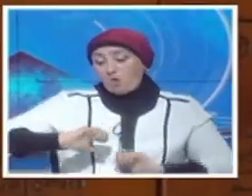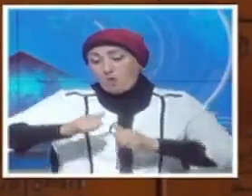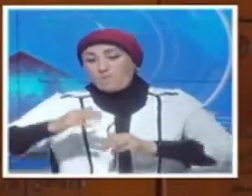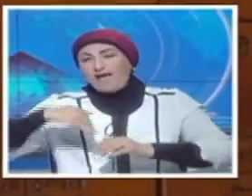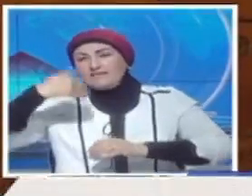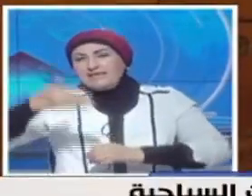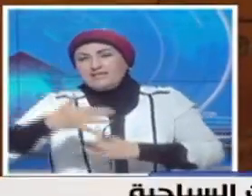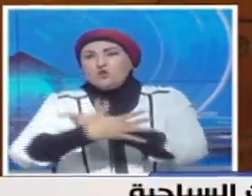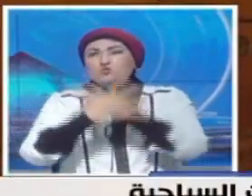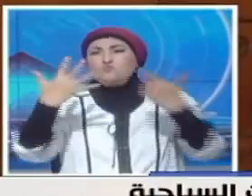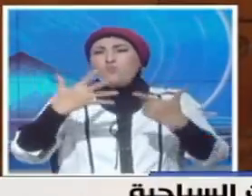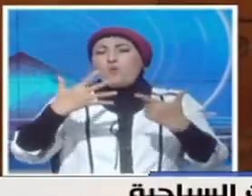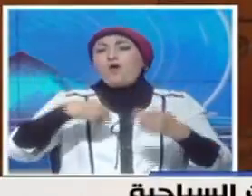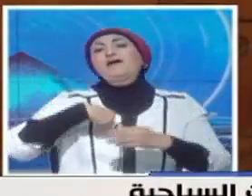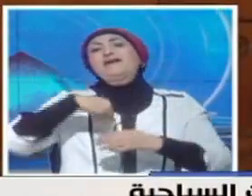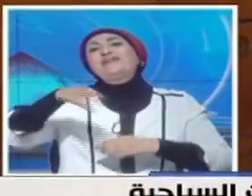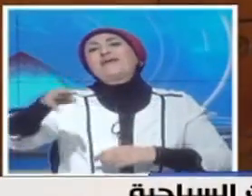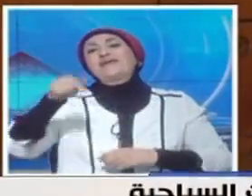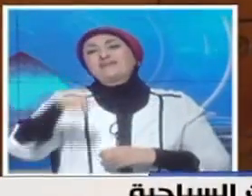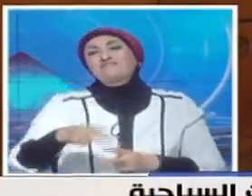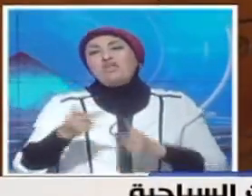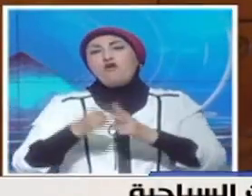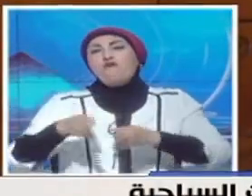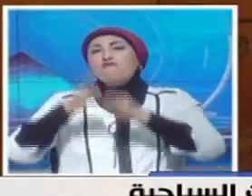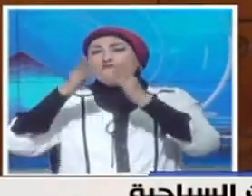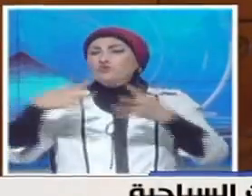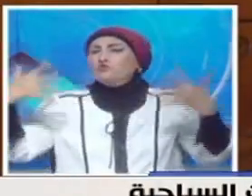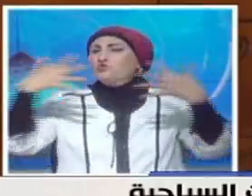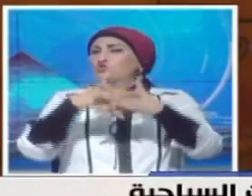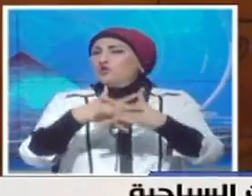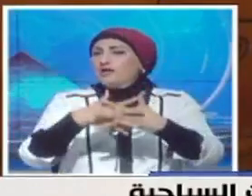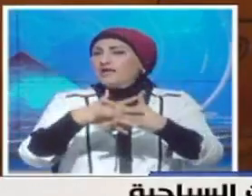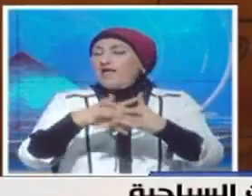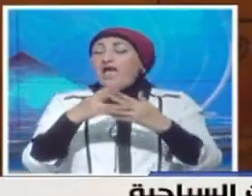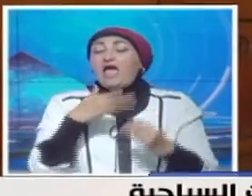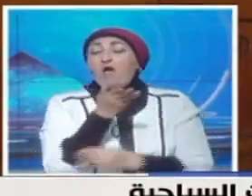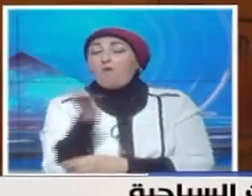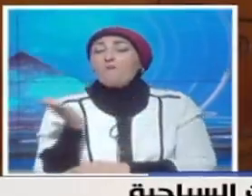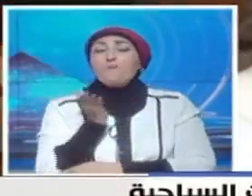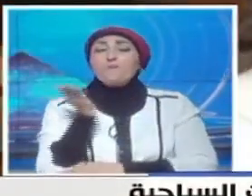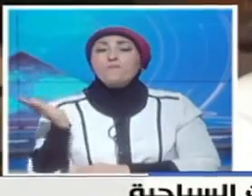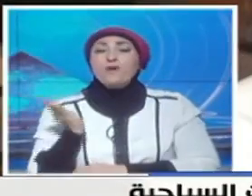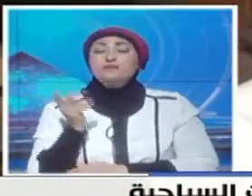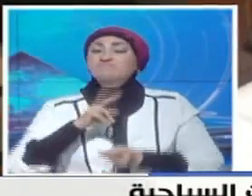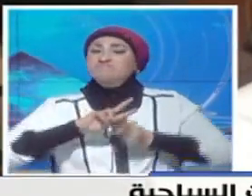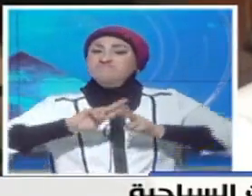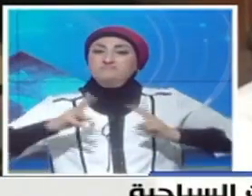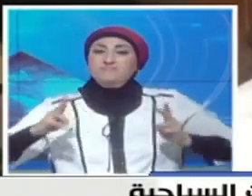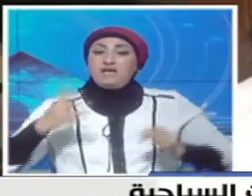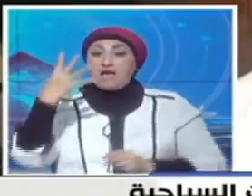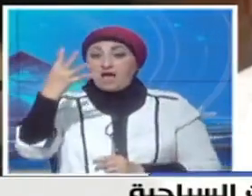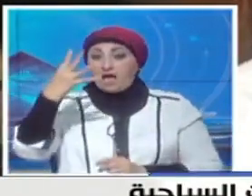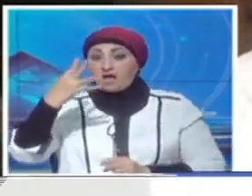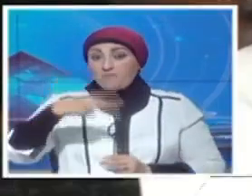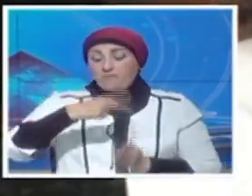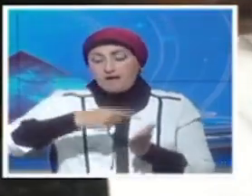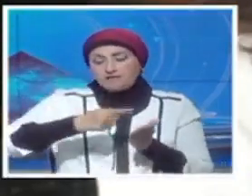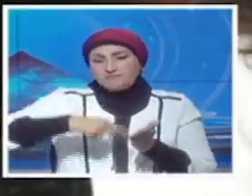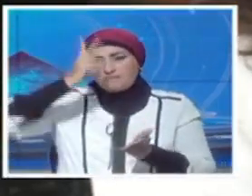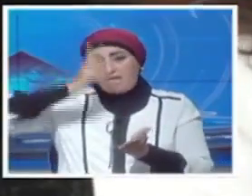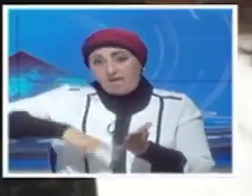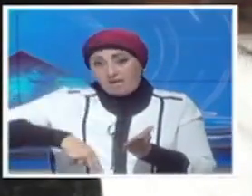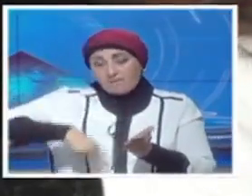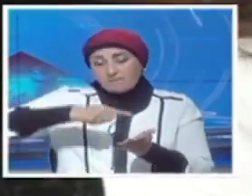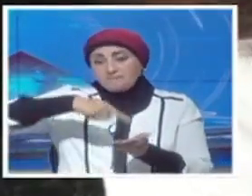بقية الأسبوع هناك في الشركة أو في المطعم أو في الفندق. وقعنا 4 بروتوكولات تعاون